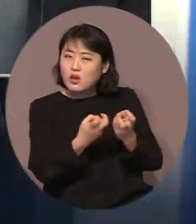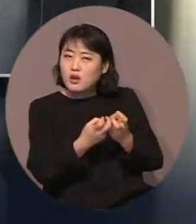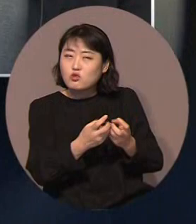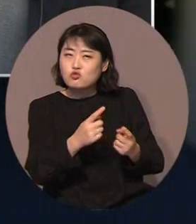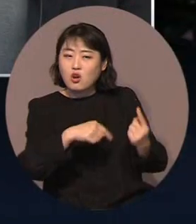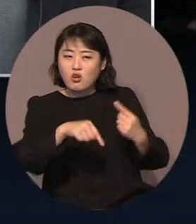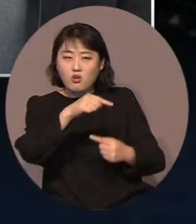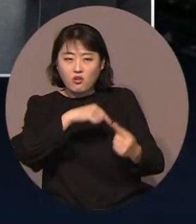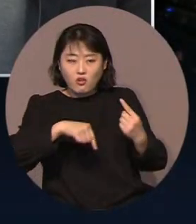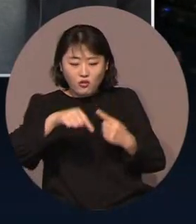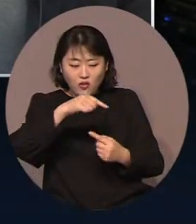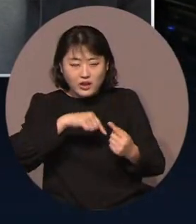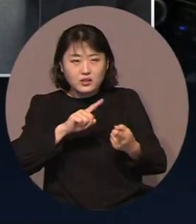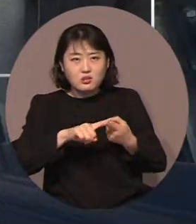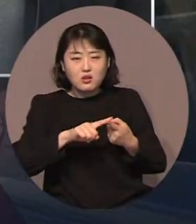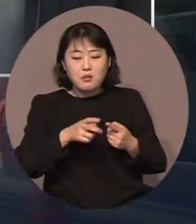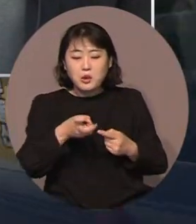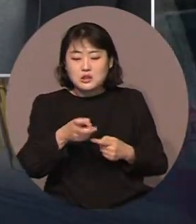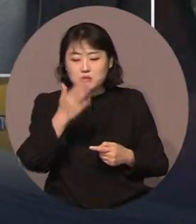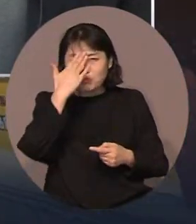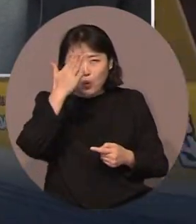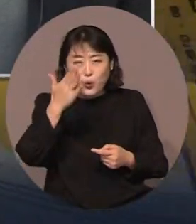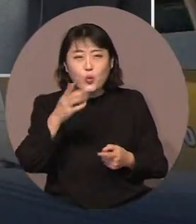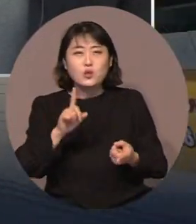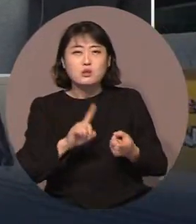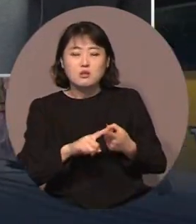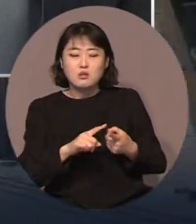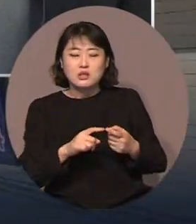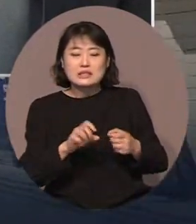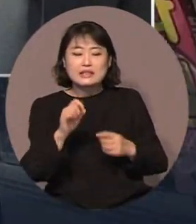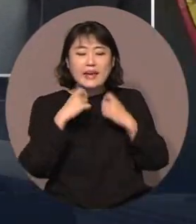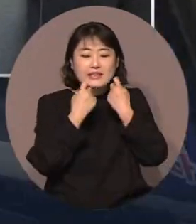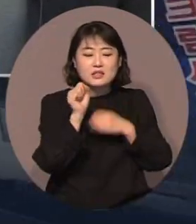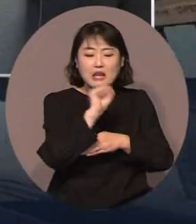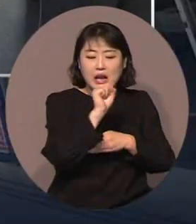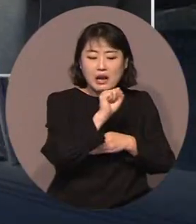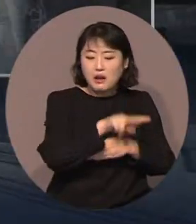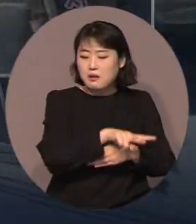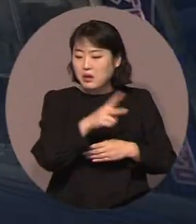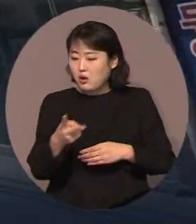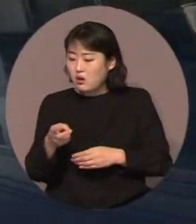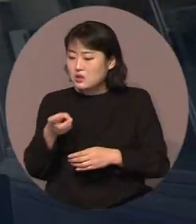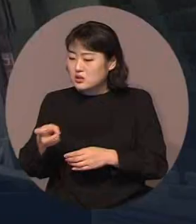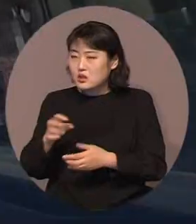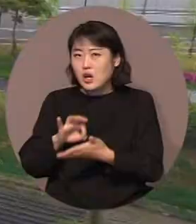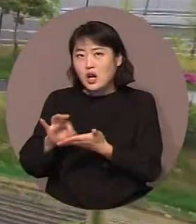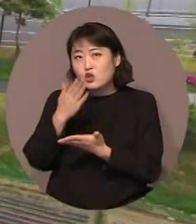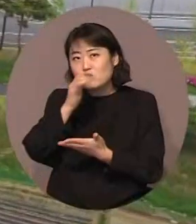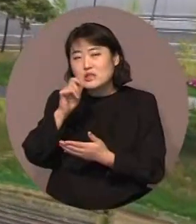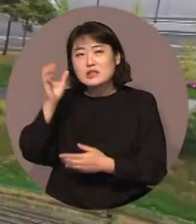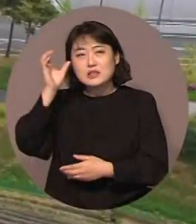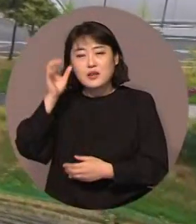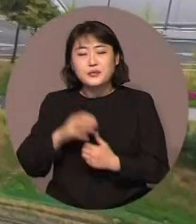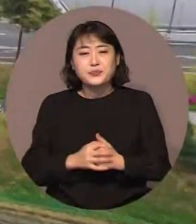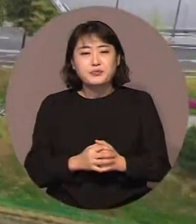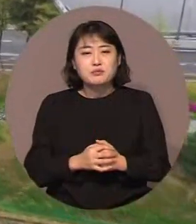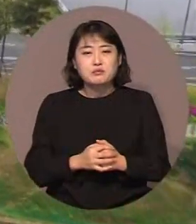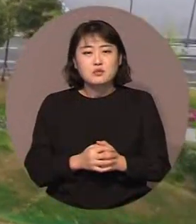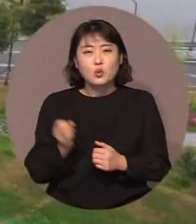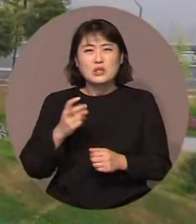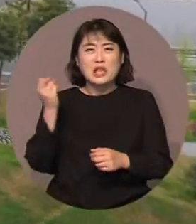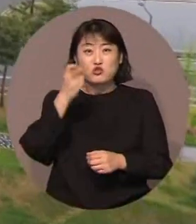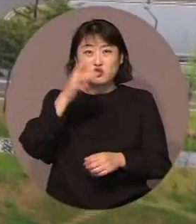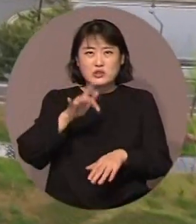운영 관점에서 대중교통 무료를 통해서 자가용 이용에서 대중교통 이용으로 변화가 될 수 있는지. 여기에 상습